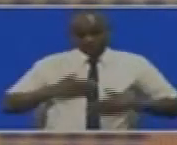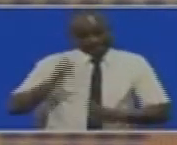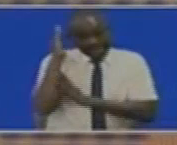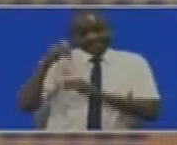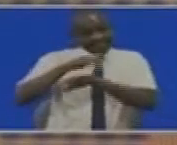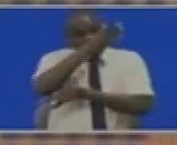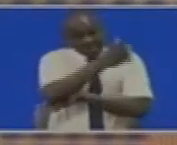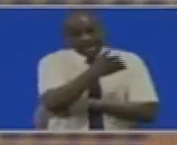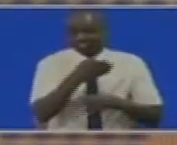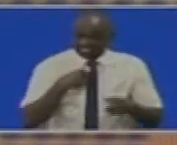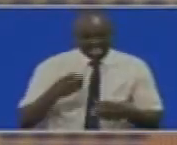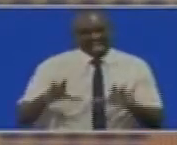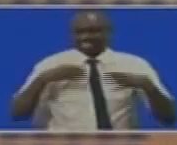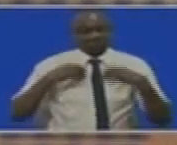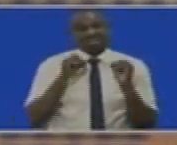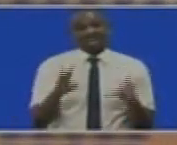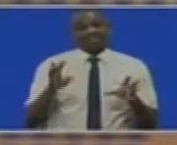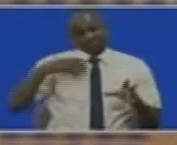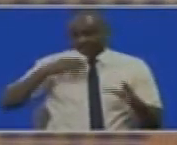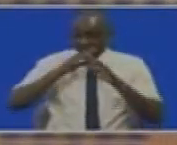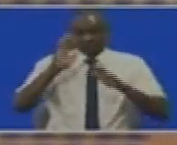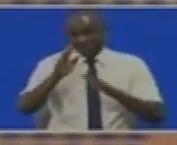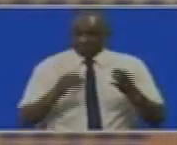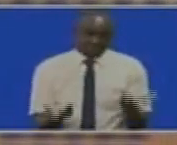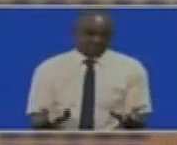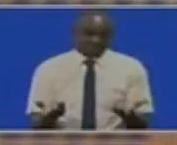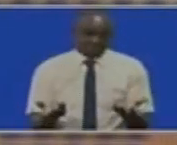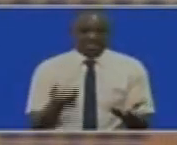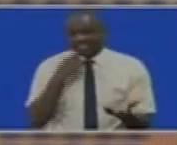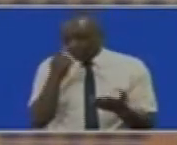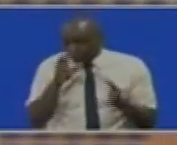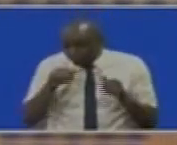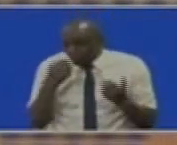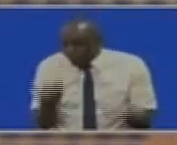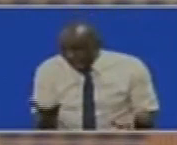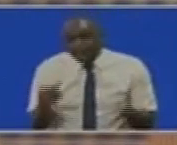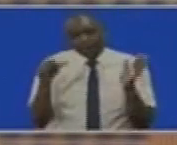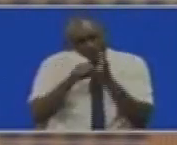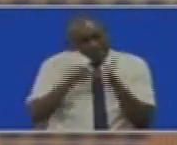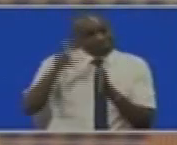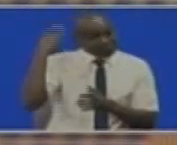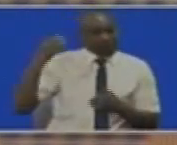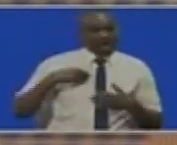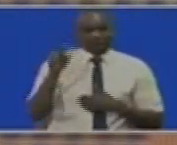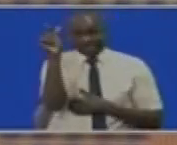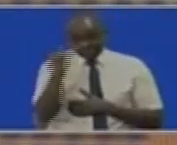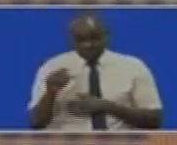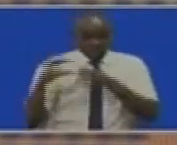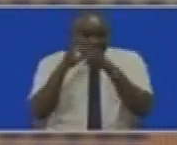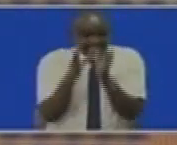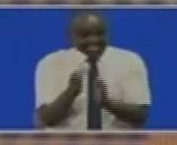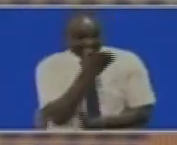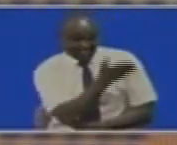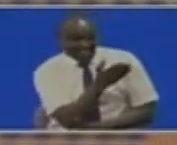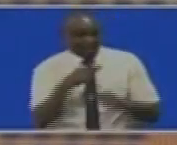ametumwa waliotumwa kuchunga nyumba yake huko Mombasa. Hatua hii inafuatia mzozo baina yake na mratibu wa usalama ukanda wa Pwani Nelson